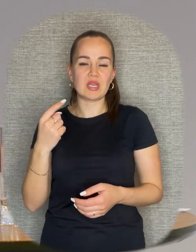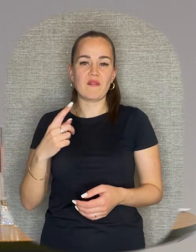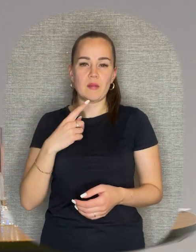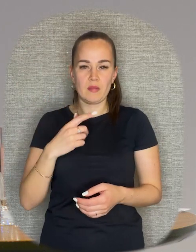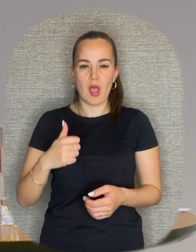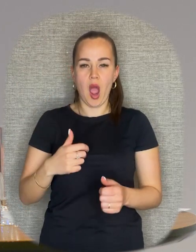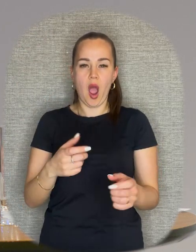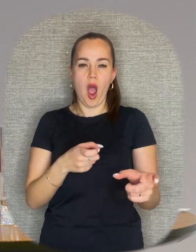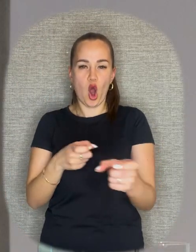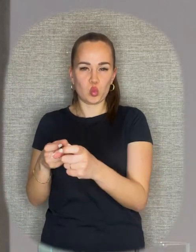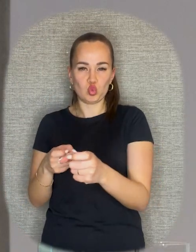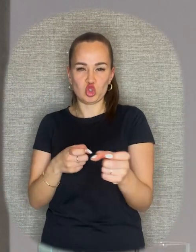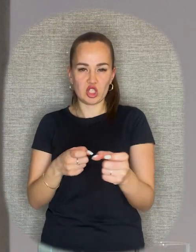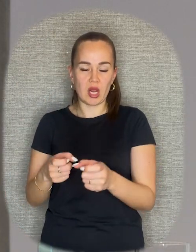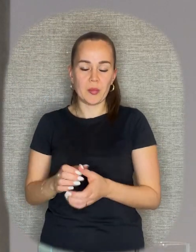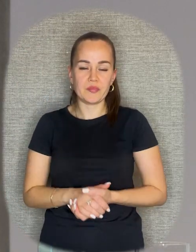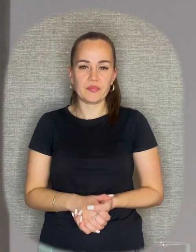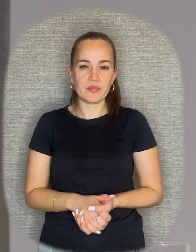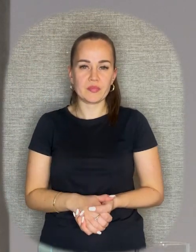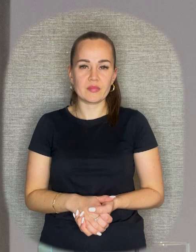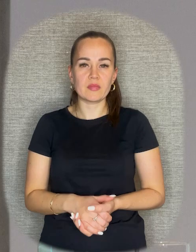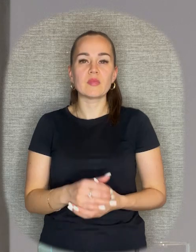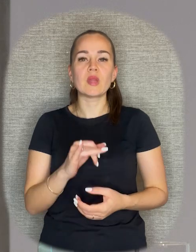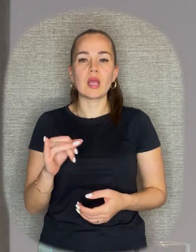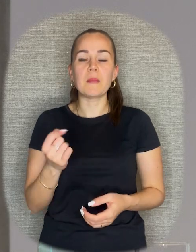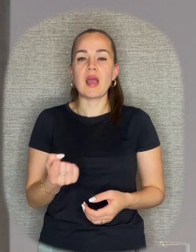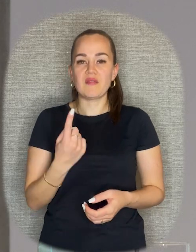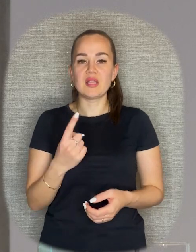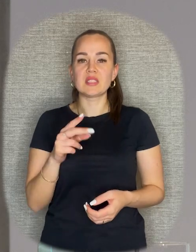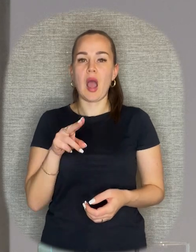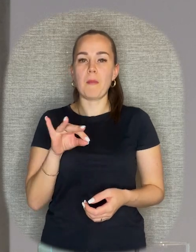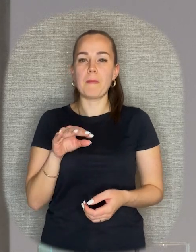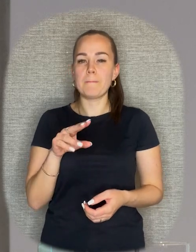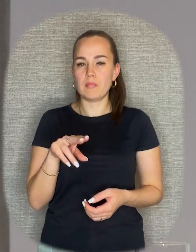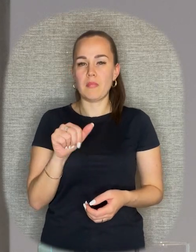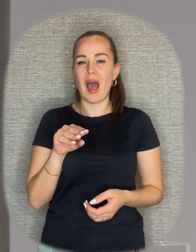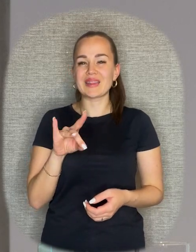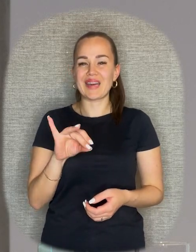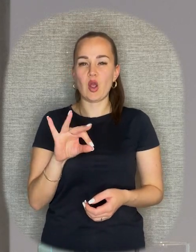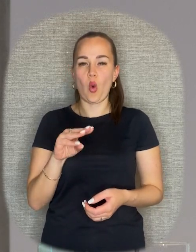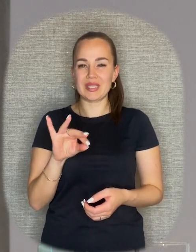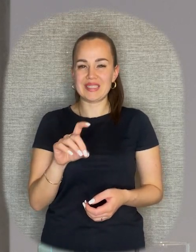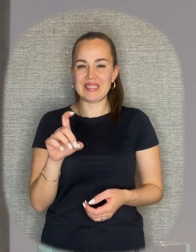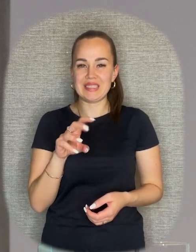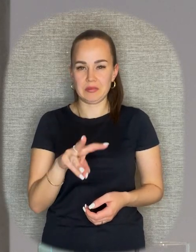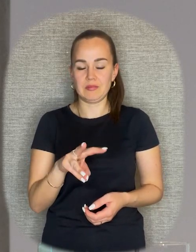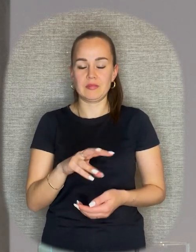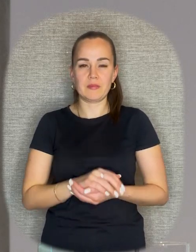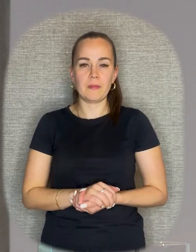Славы русского оружия и вот в этом проявился такой патриотизм